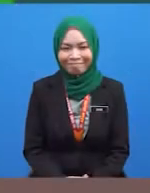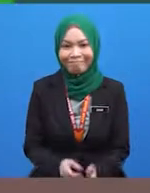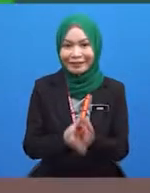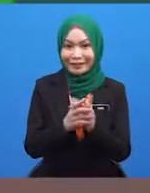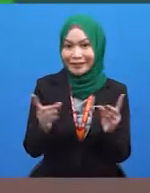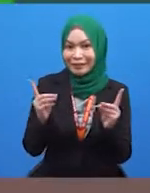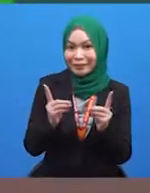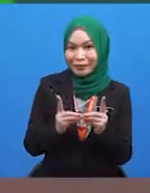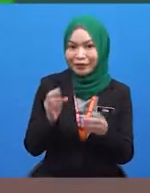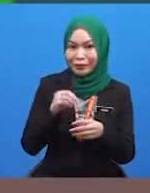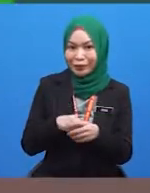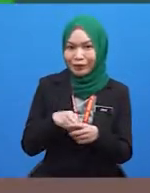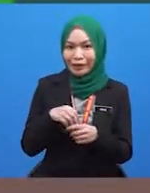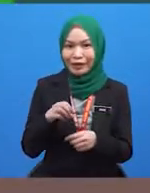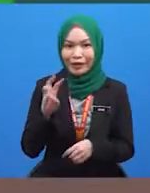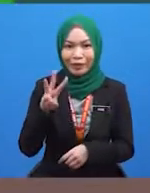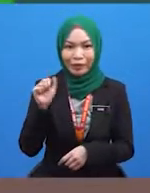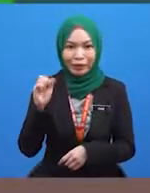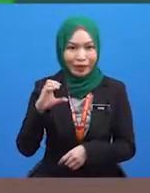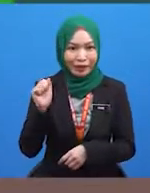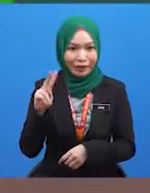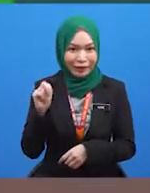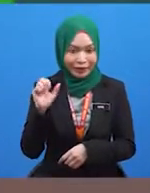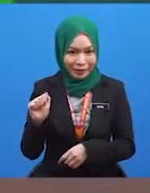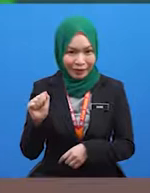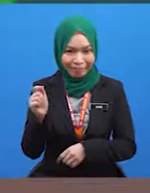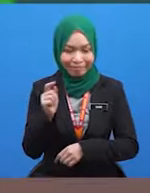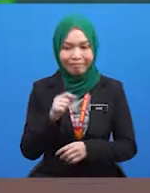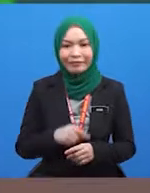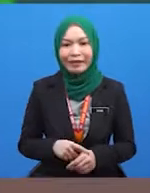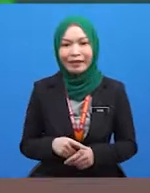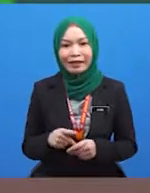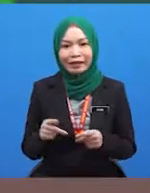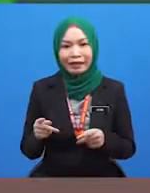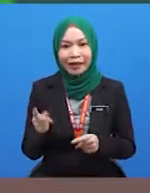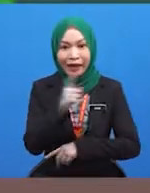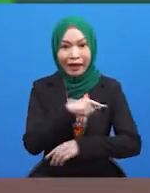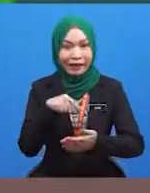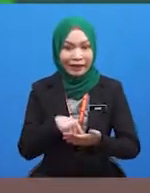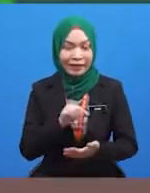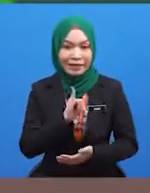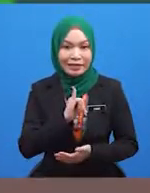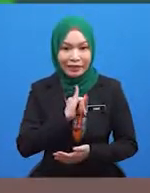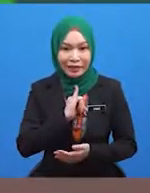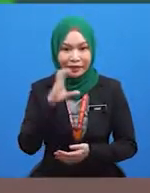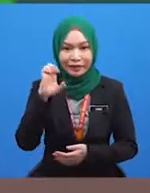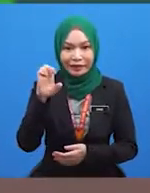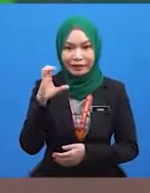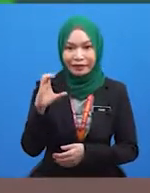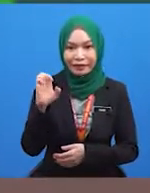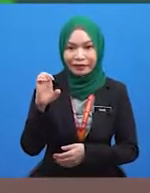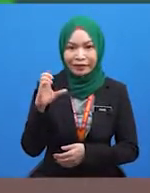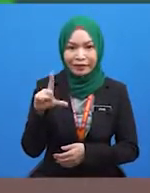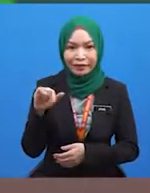Selamat bertemu dalam sesi wacana kita tentang keusahawanan. Saya Cecilia, pengurusi Kelab Usahawan Muda